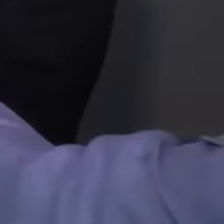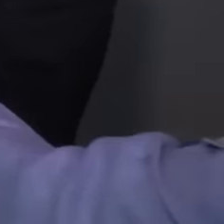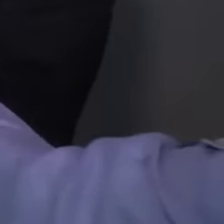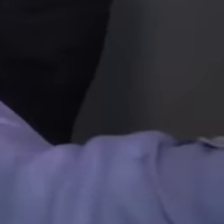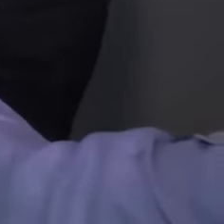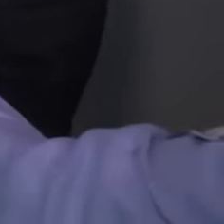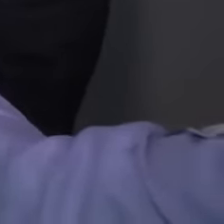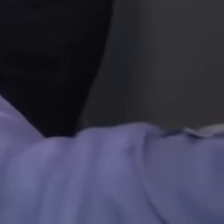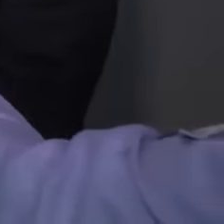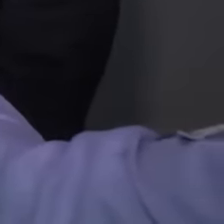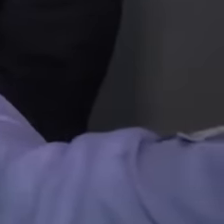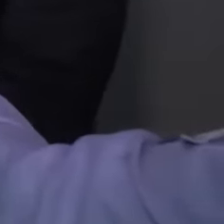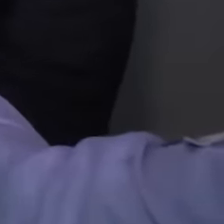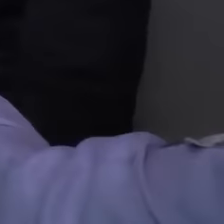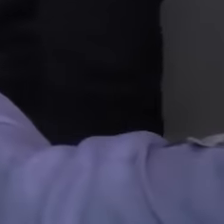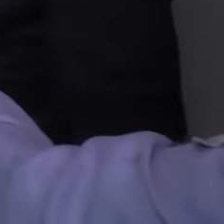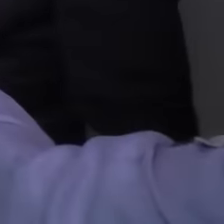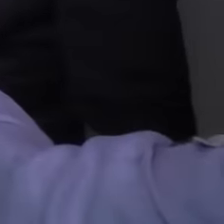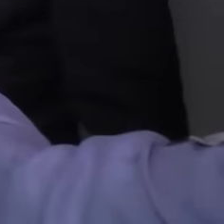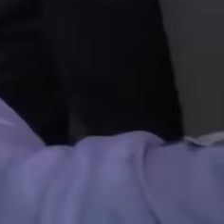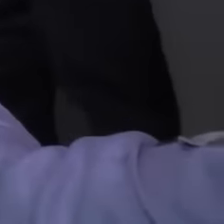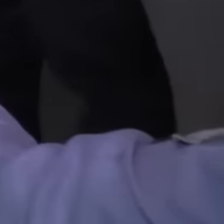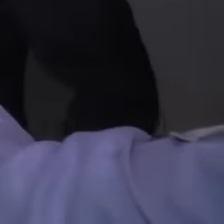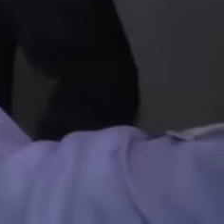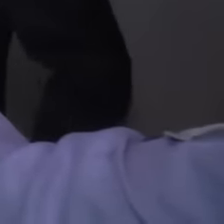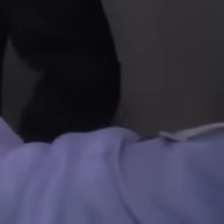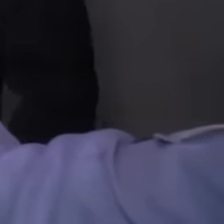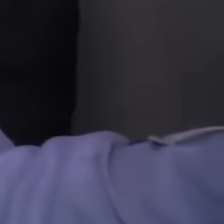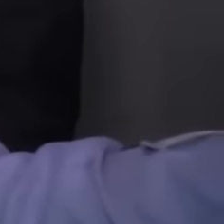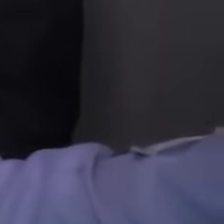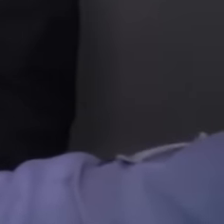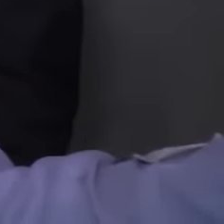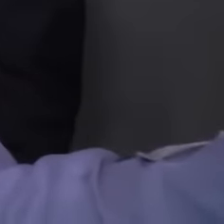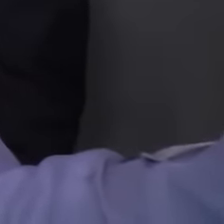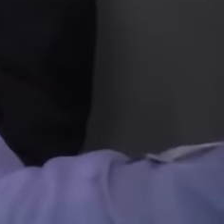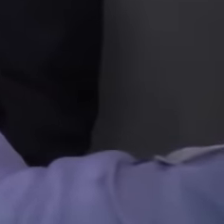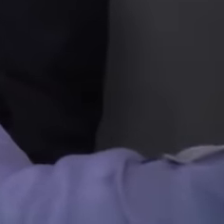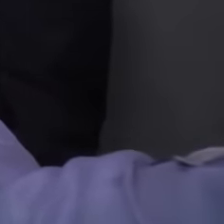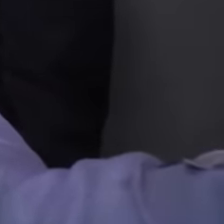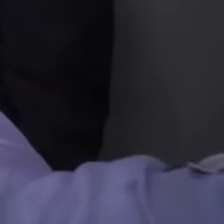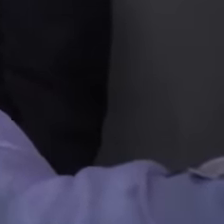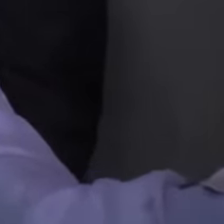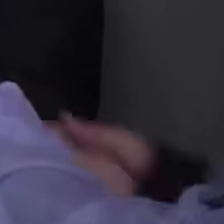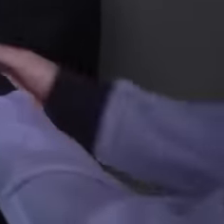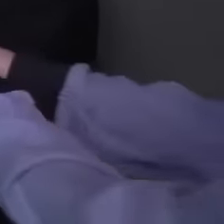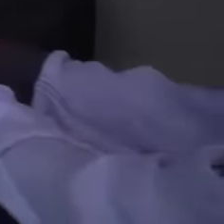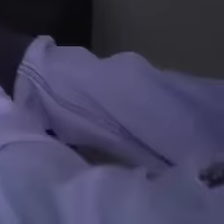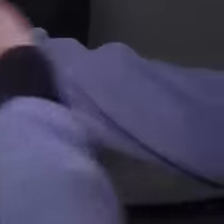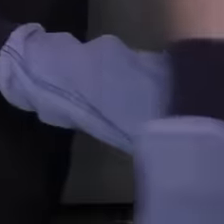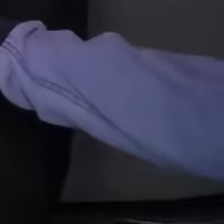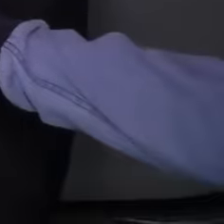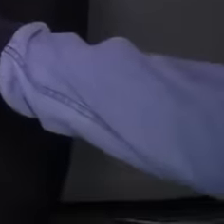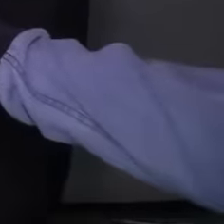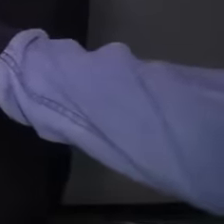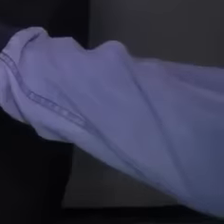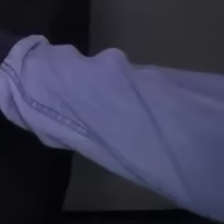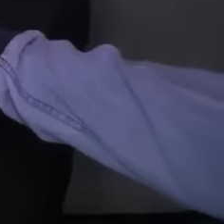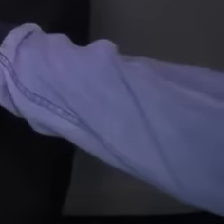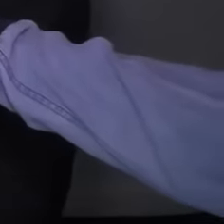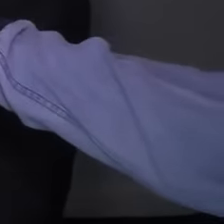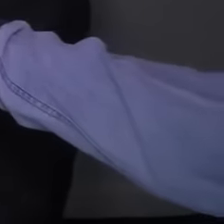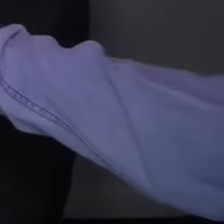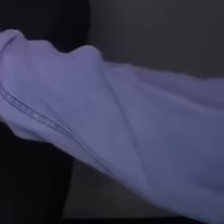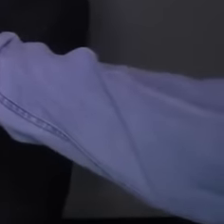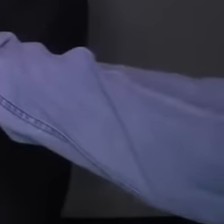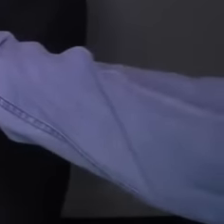truck? Hindi po. Kasi more on sa medical po ako so na-assign. Opo. Pero so, na-train po kami sa technical. Pero hindi